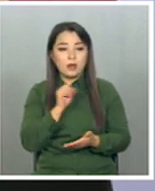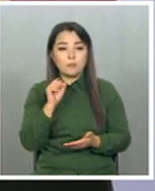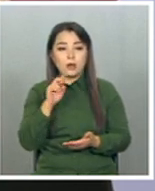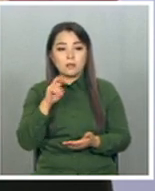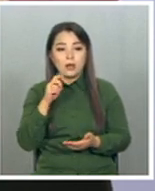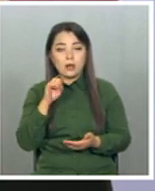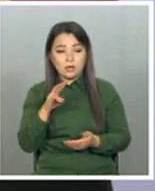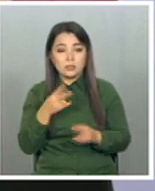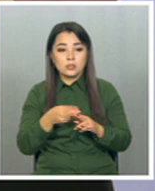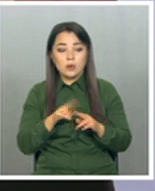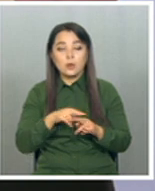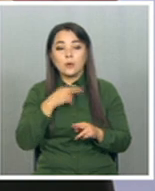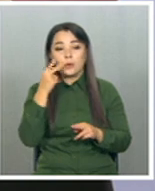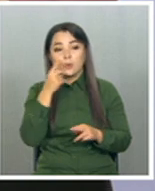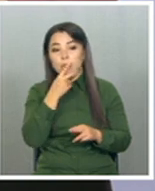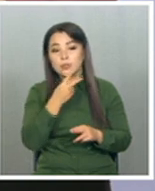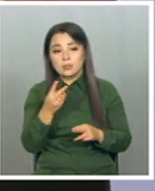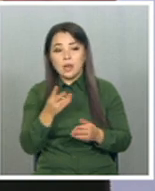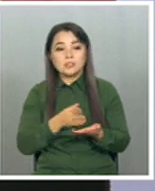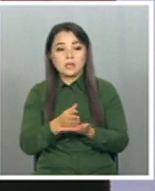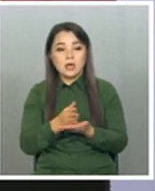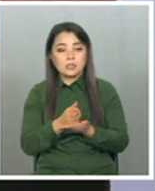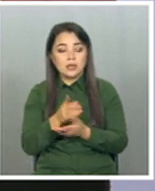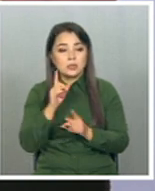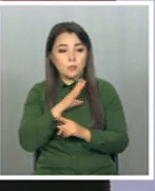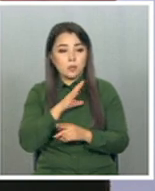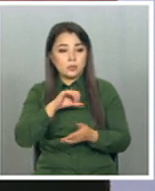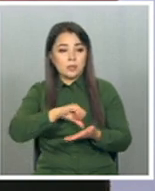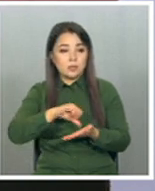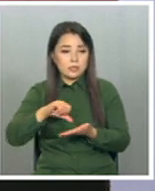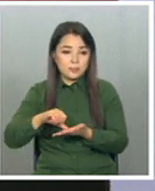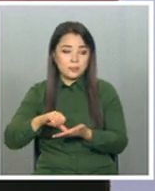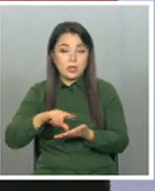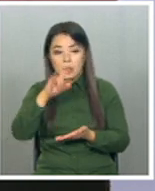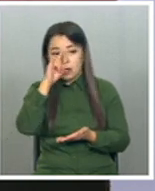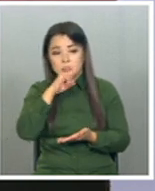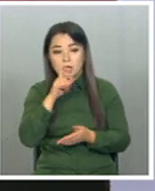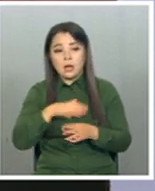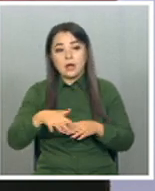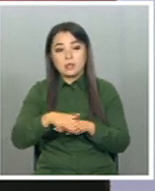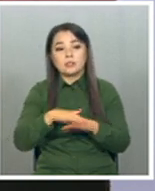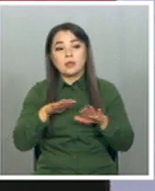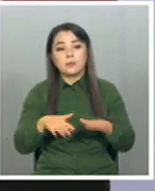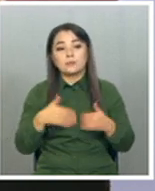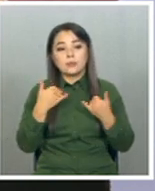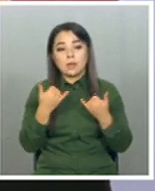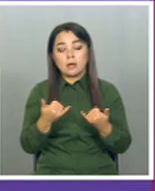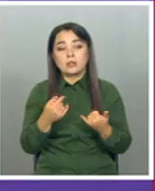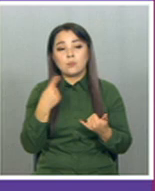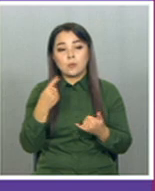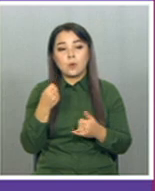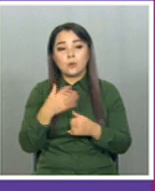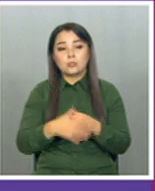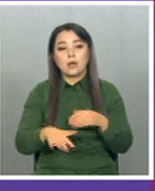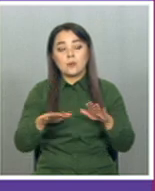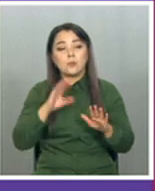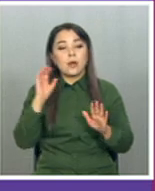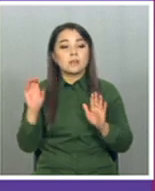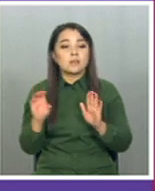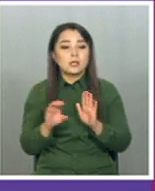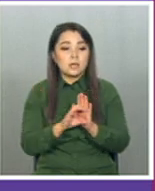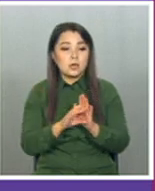хан көрегенді саясаткер болды. Қазақ халқын бір орталыққа бағындыру